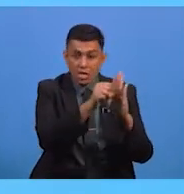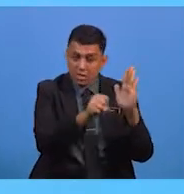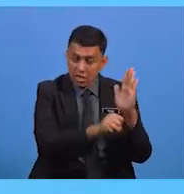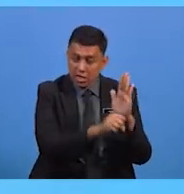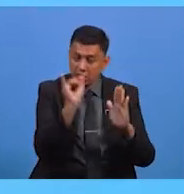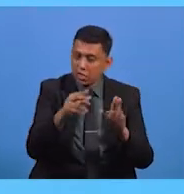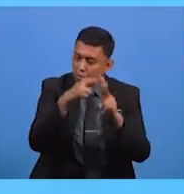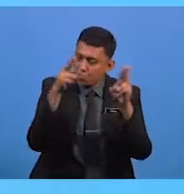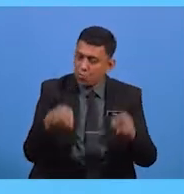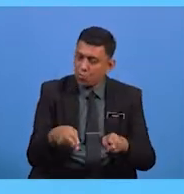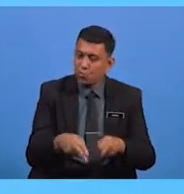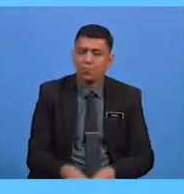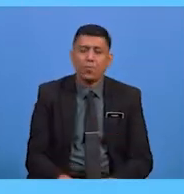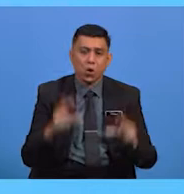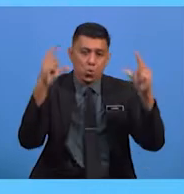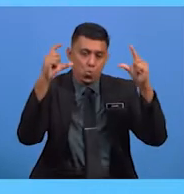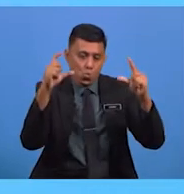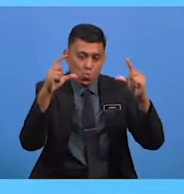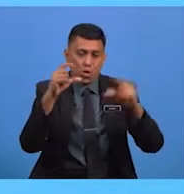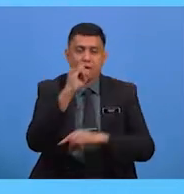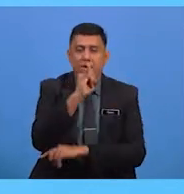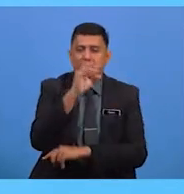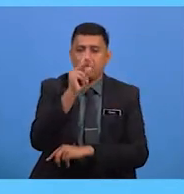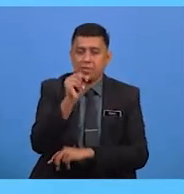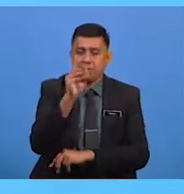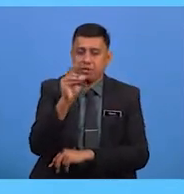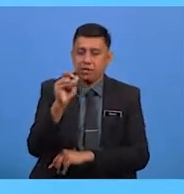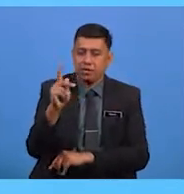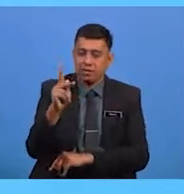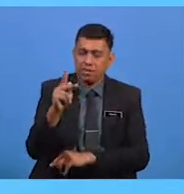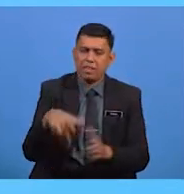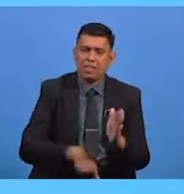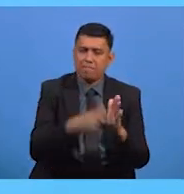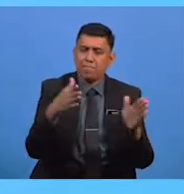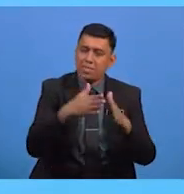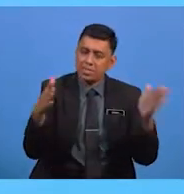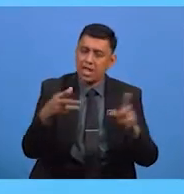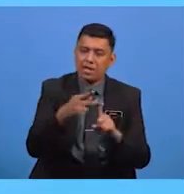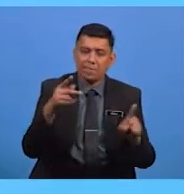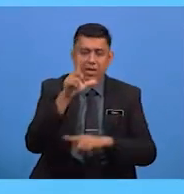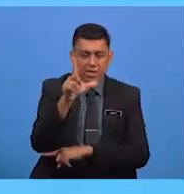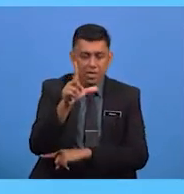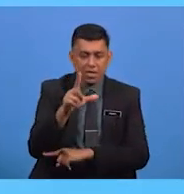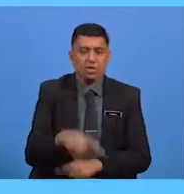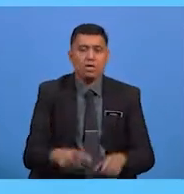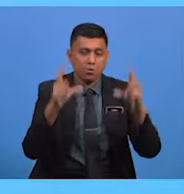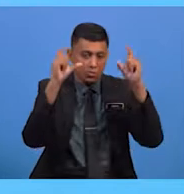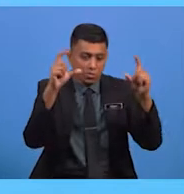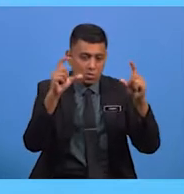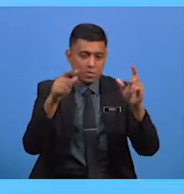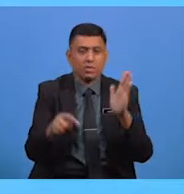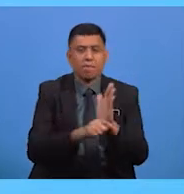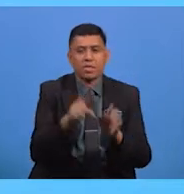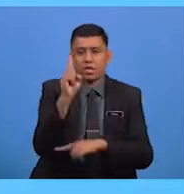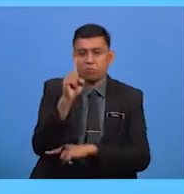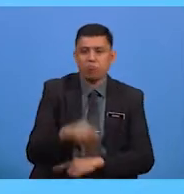diuji iaitu dalam tanda kurungan indeks lebih besar daripada L dalam tanda kurungan indeks